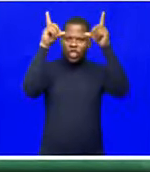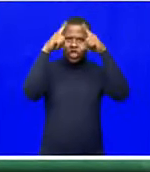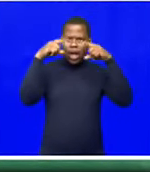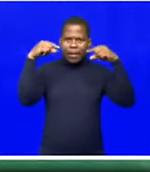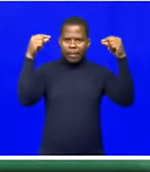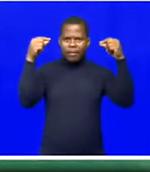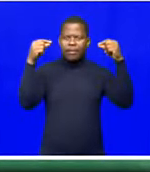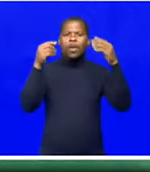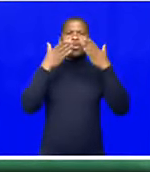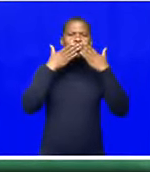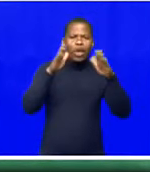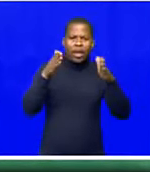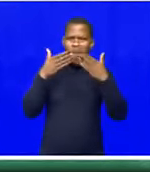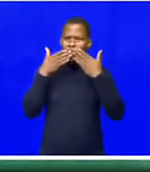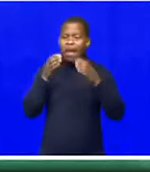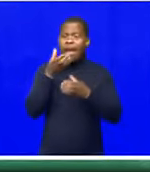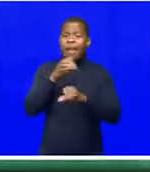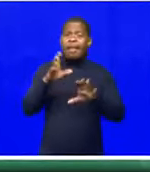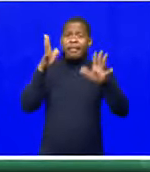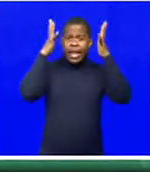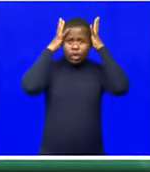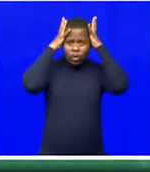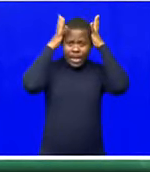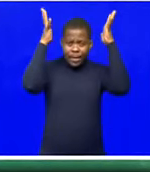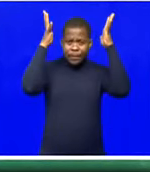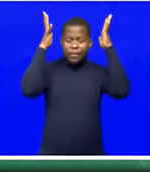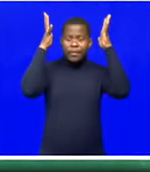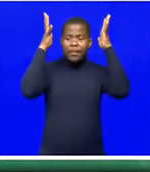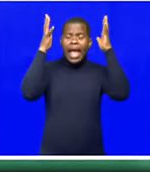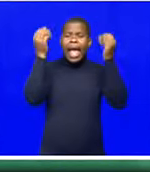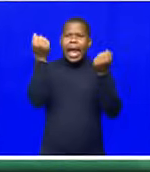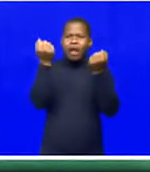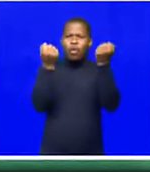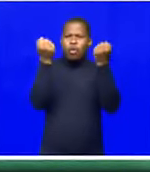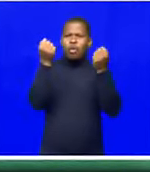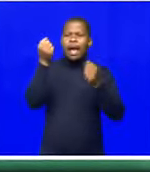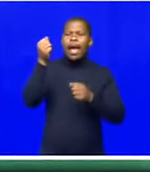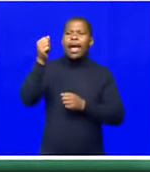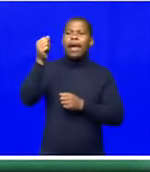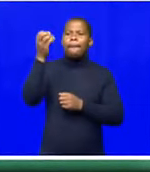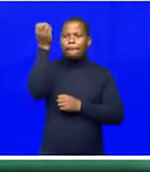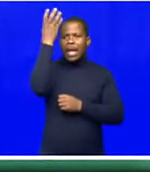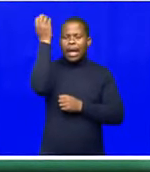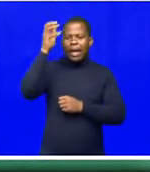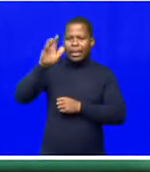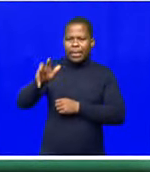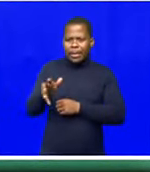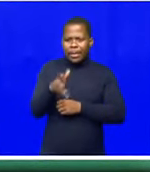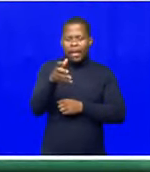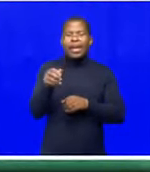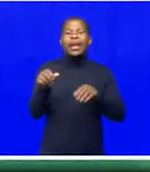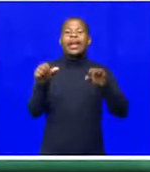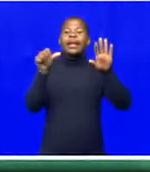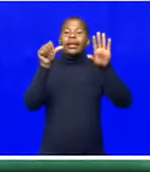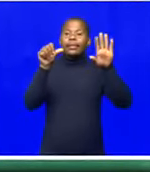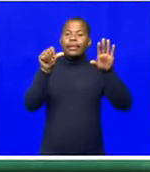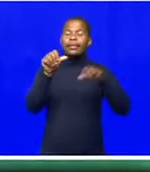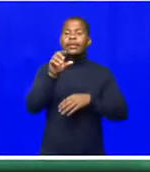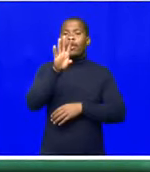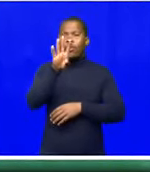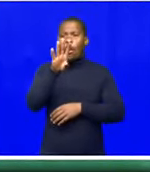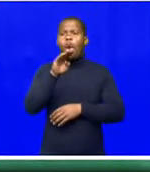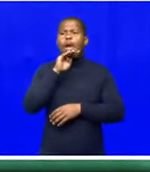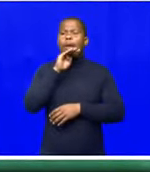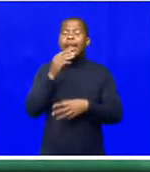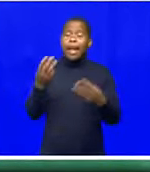laseSwatini ngato ting 64 setitonge. Basi bambisile nje kokuthi eMaswati